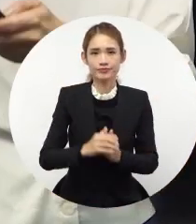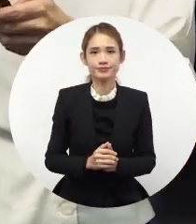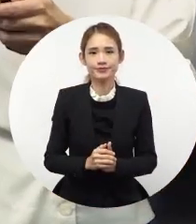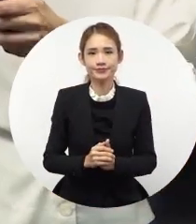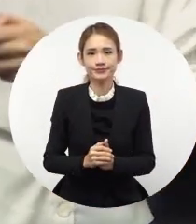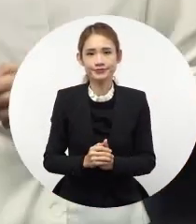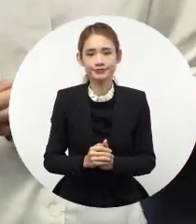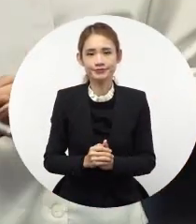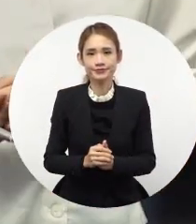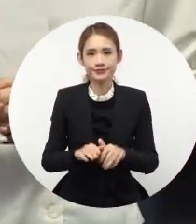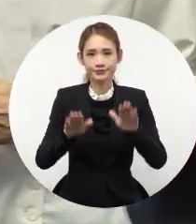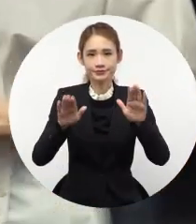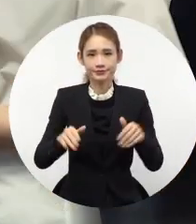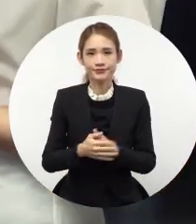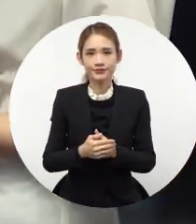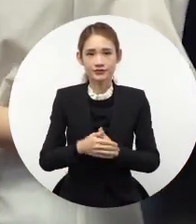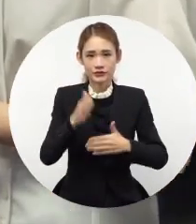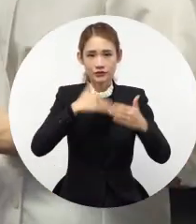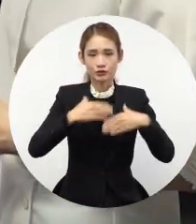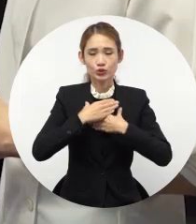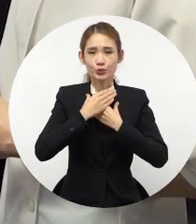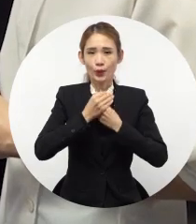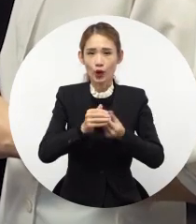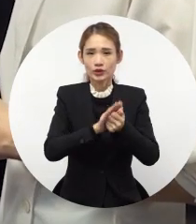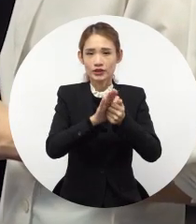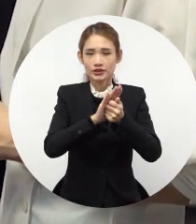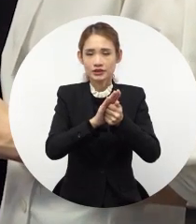있는 겁니다. 자, 이번에는